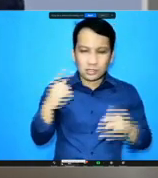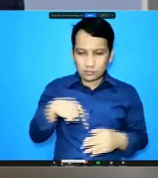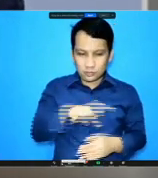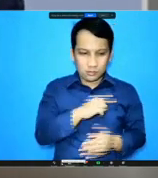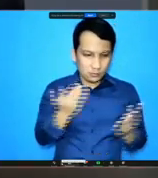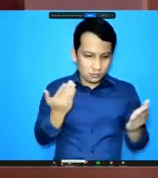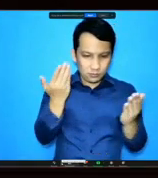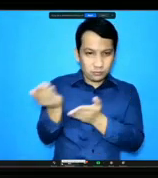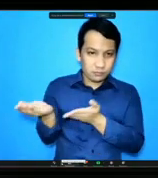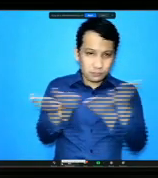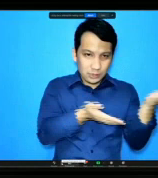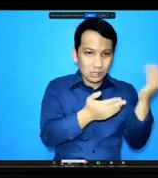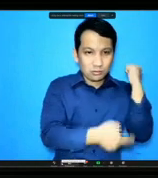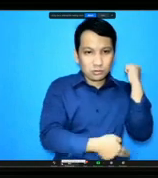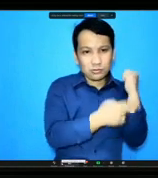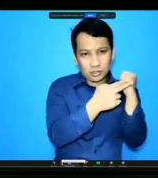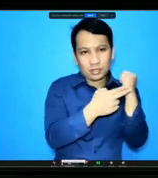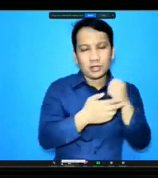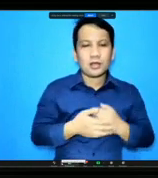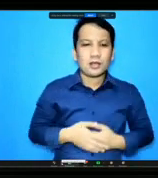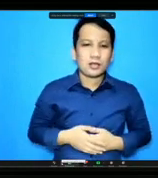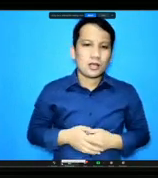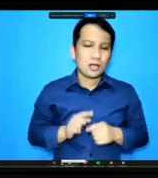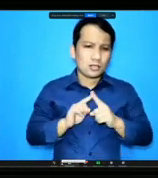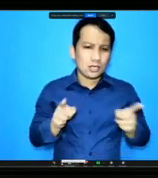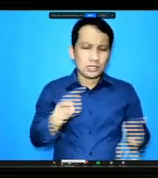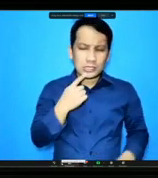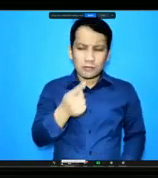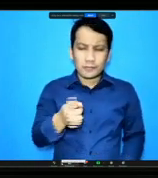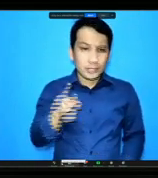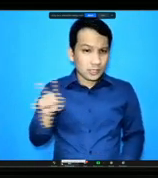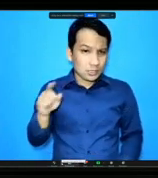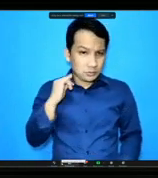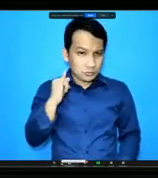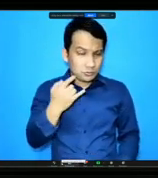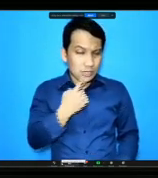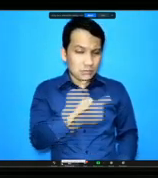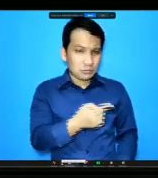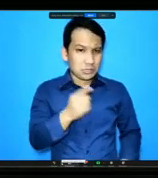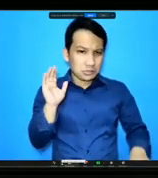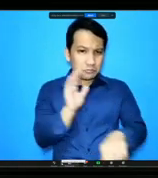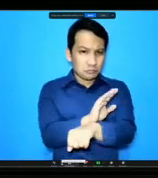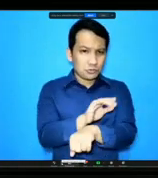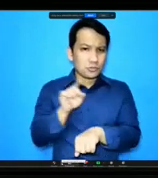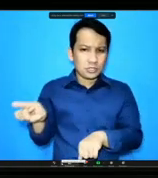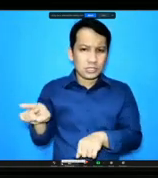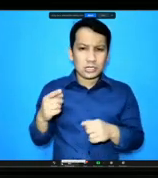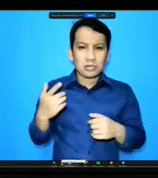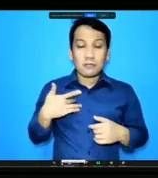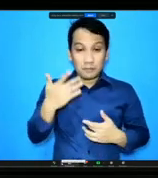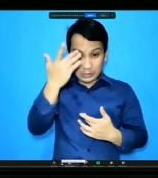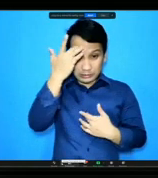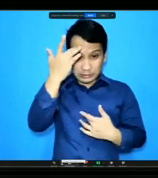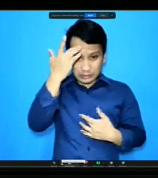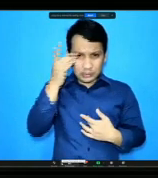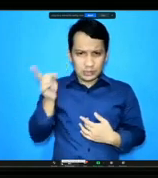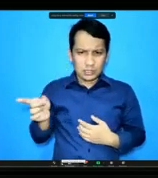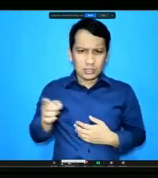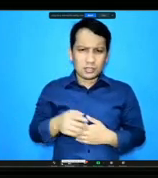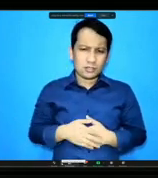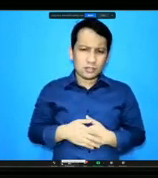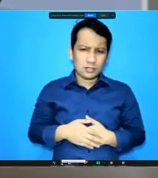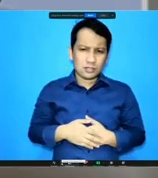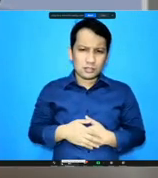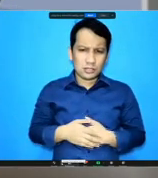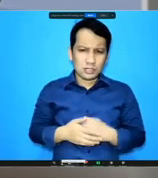lunch. Sumbong ni Jewel. Pinilit daw siya ni Cap na makipagtalik sa kanya. Pinula ko po siya